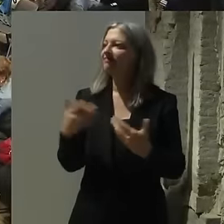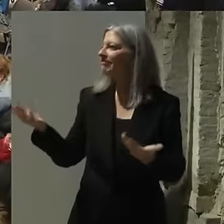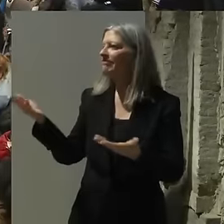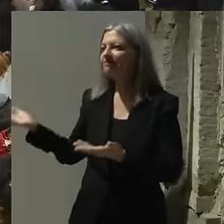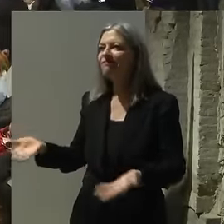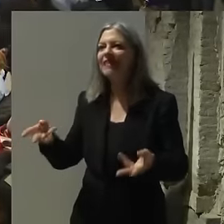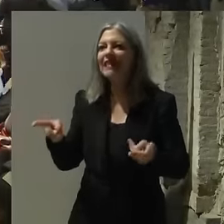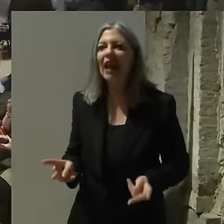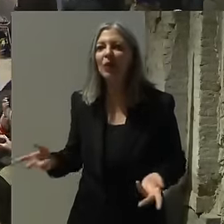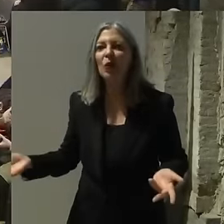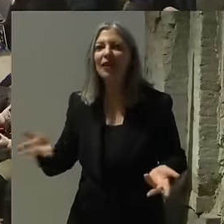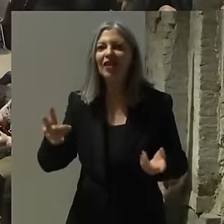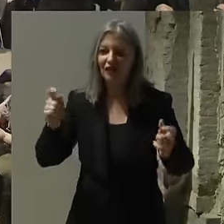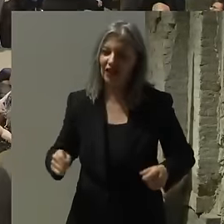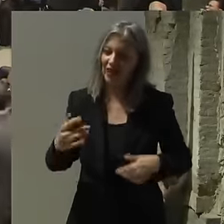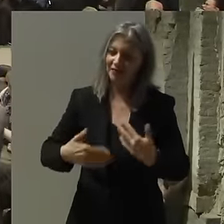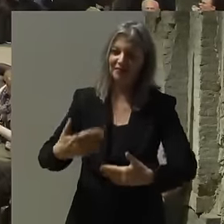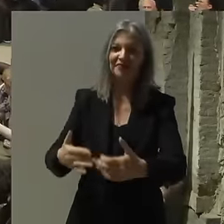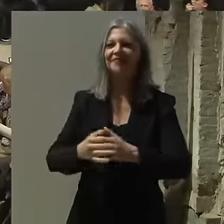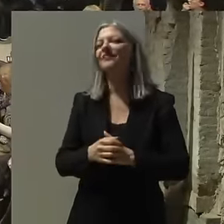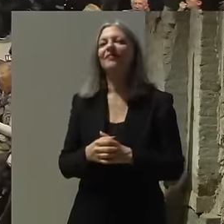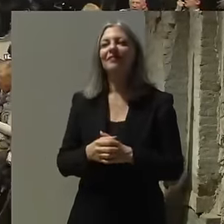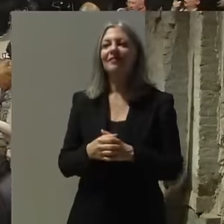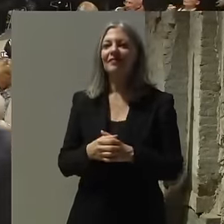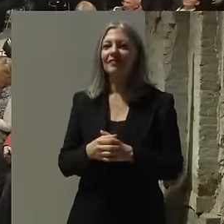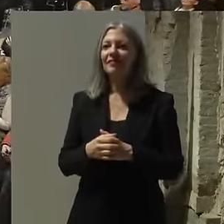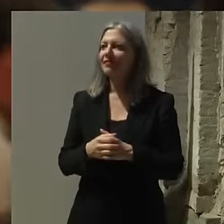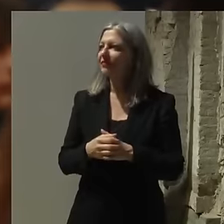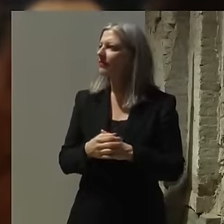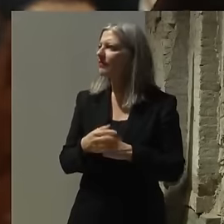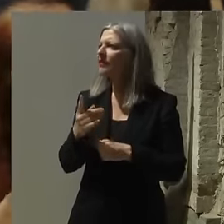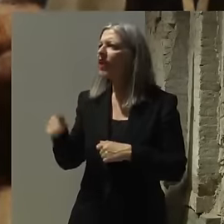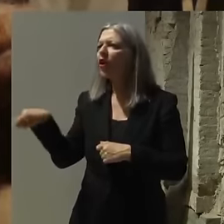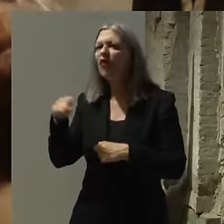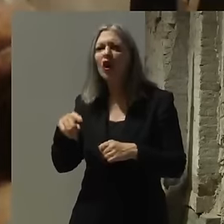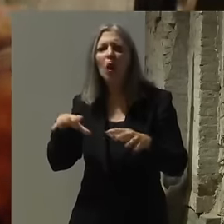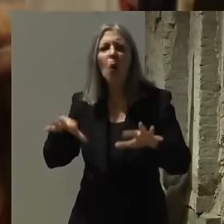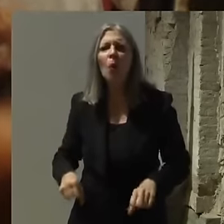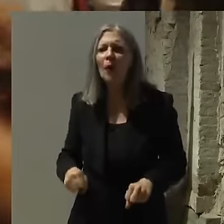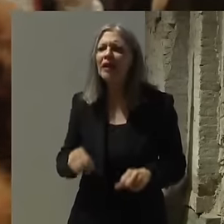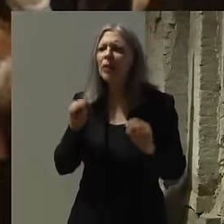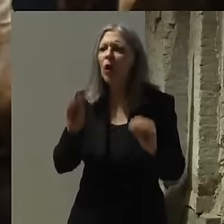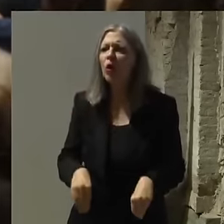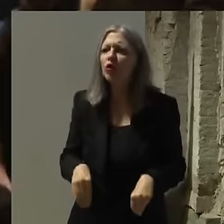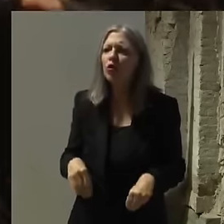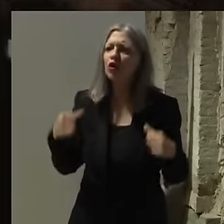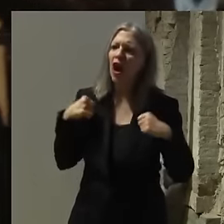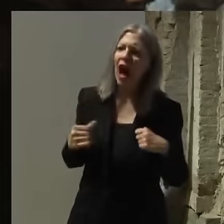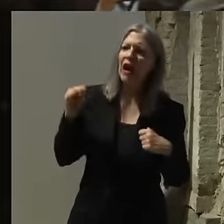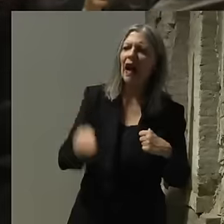Accomodatevi. Allora, via, a sedere ragazzi. Qui questa storia che vi occupate i posti non va bene però, perché sennò